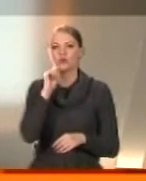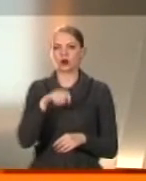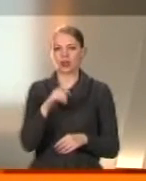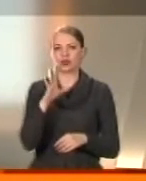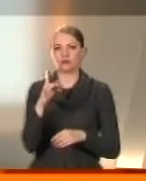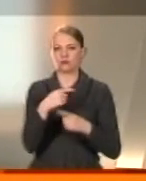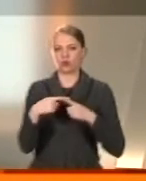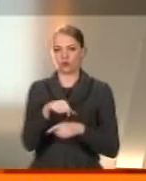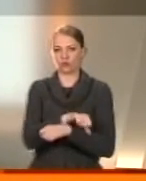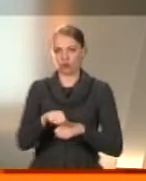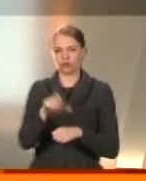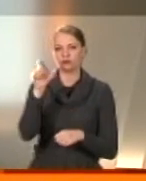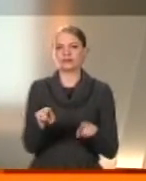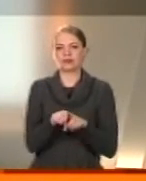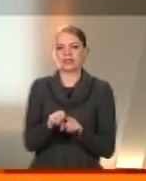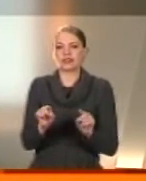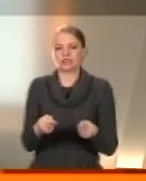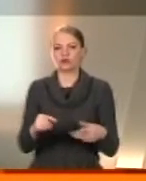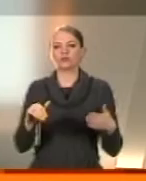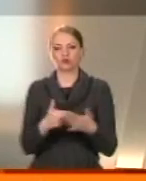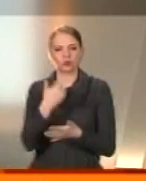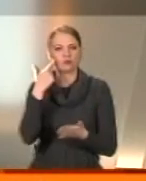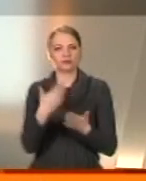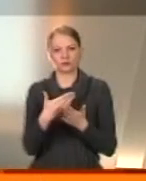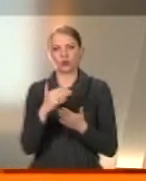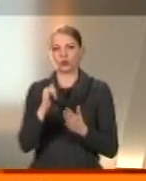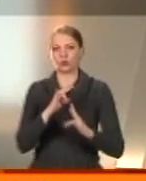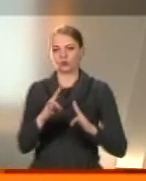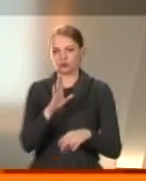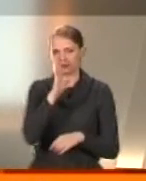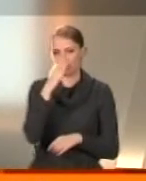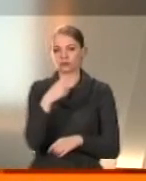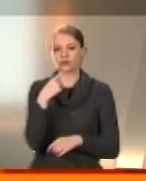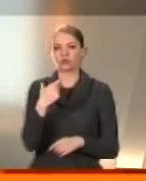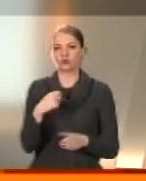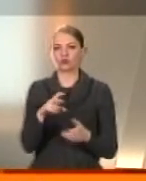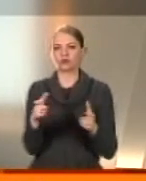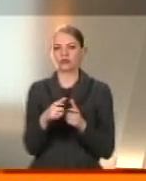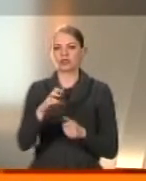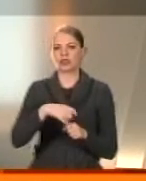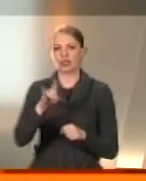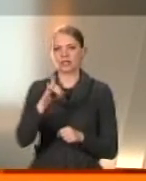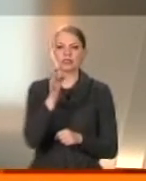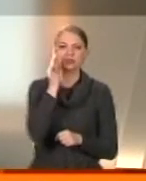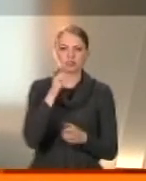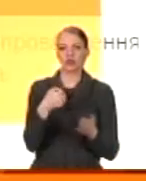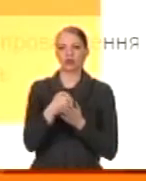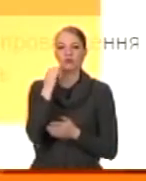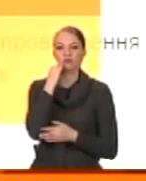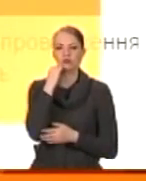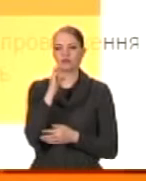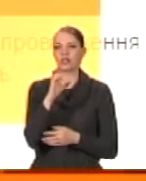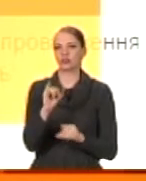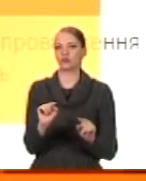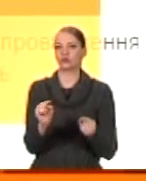україно-білоруському кордоні Шевцова таки затримують. Знов за підозрою у Держзраді. Кажуть, при собі мав квитки на літак з Мінська до Москви.